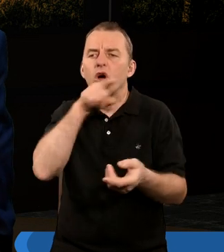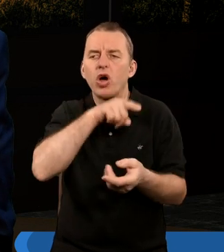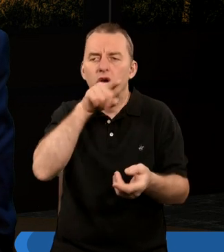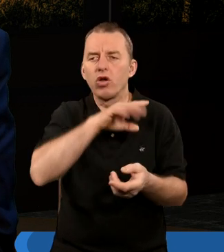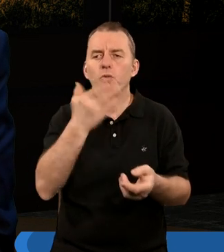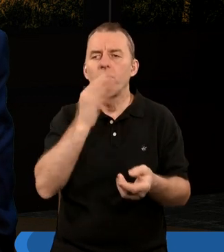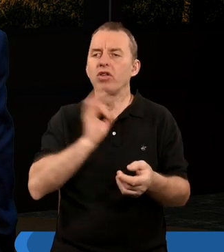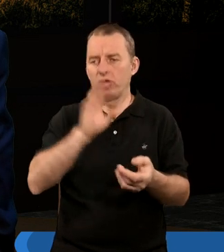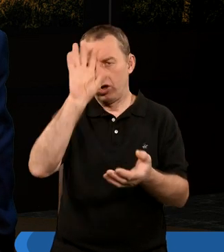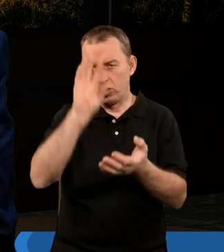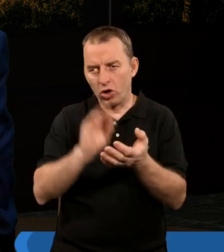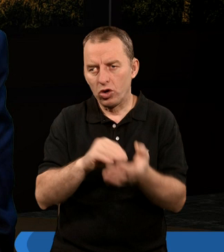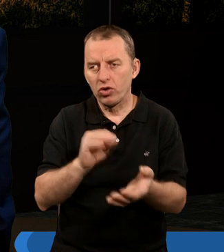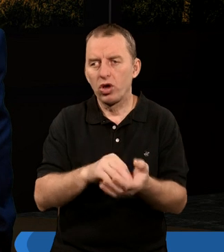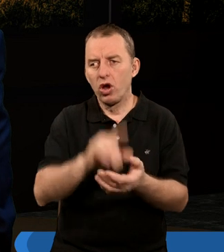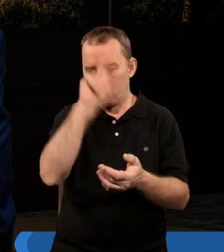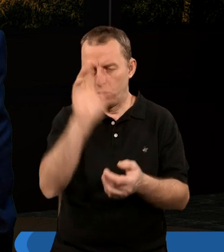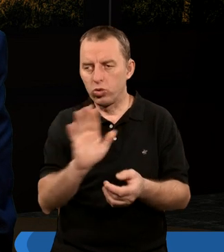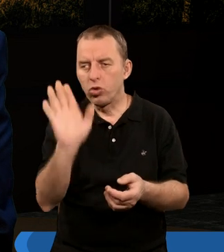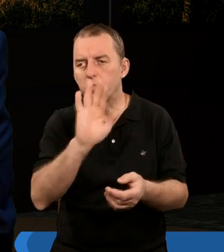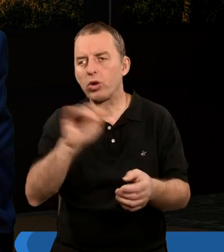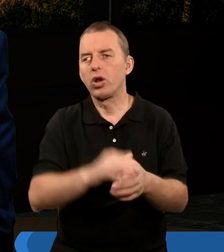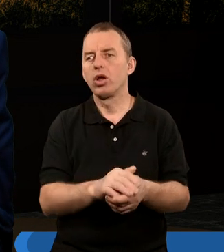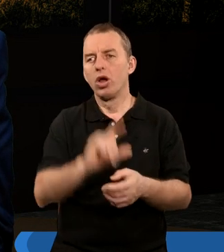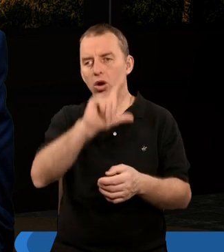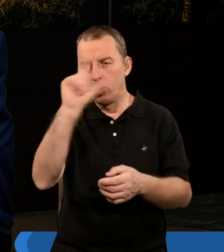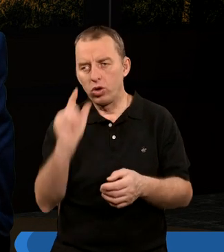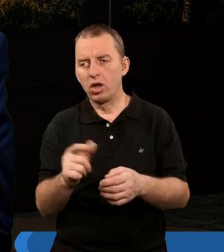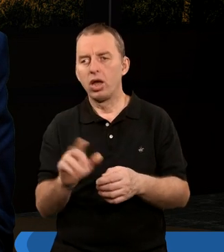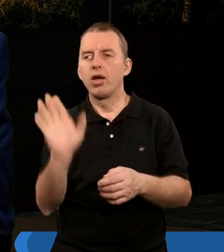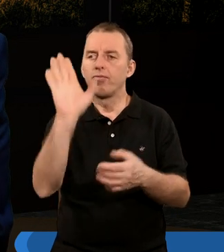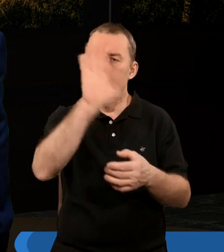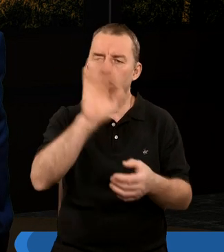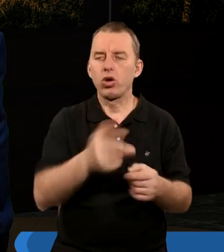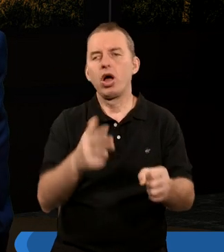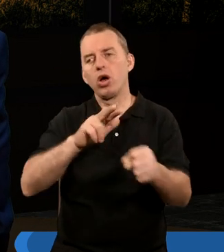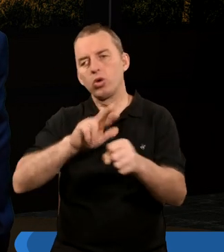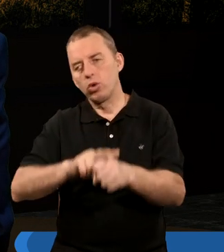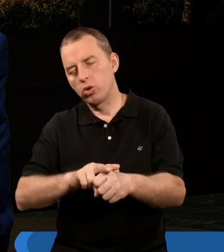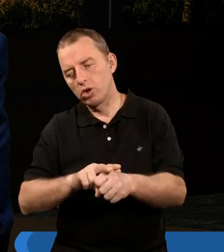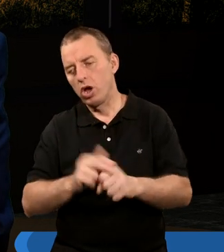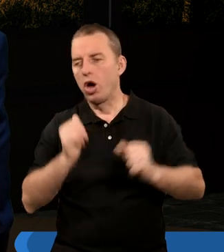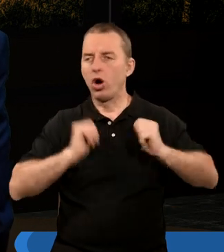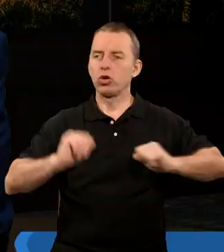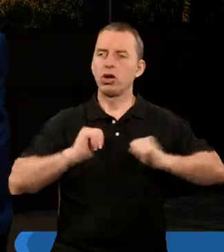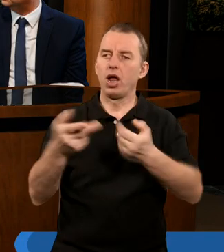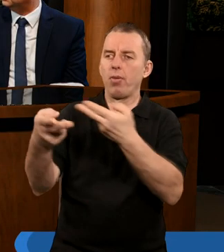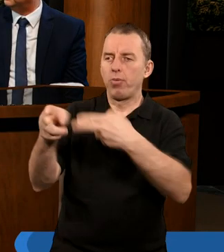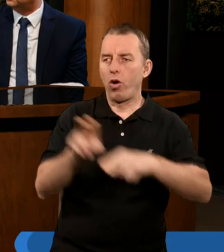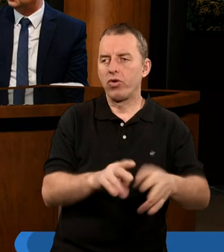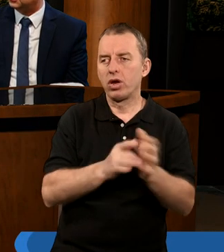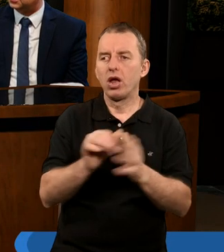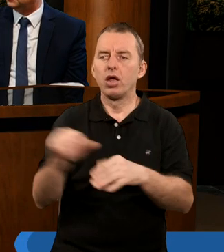doświadczeniach ludu Bożego, ludzi Boga, którzy oczekiwali na powrót